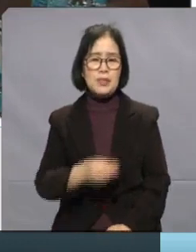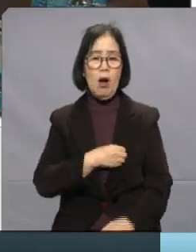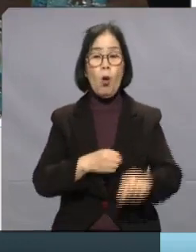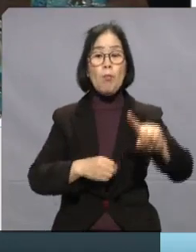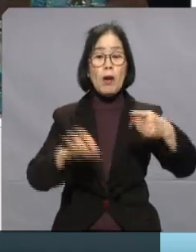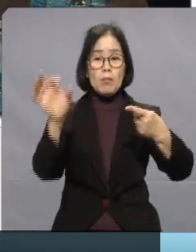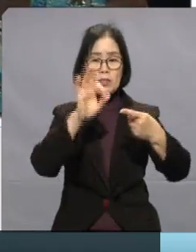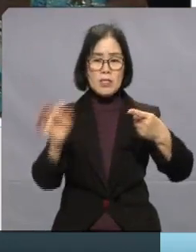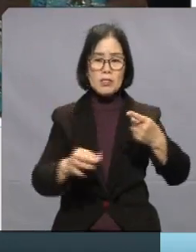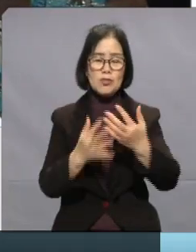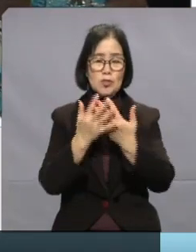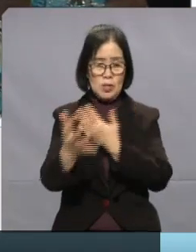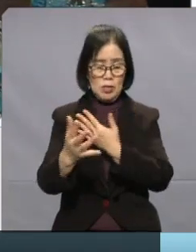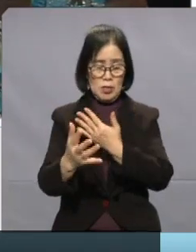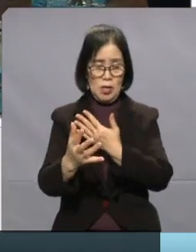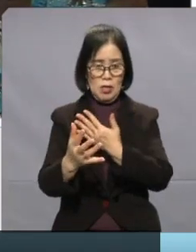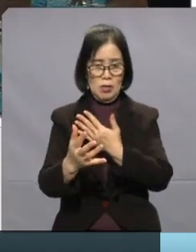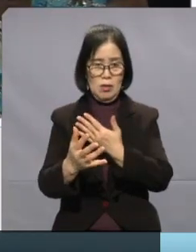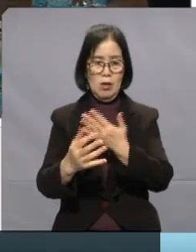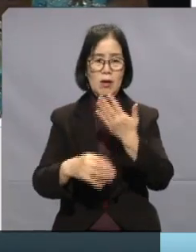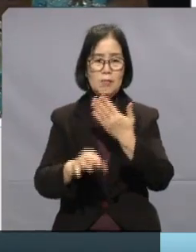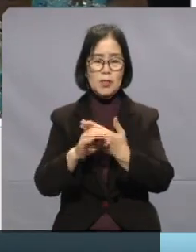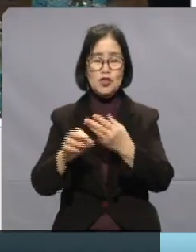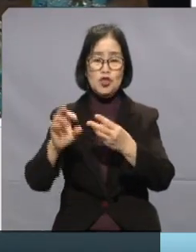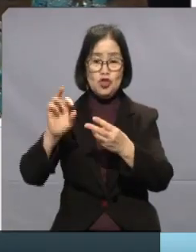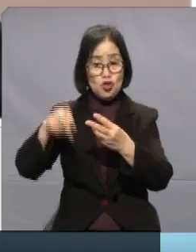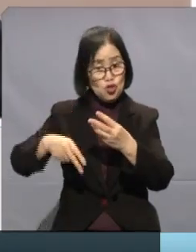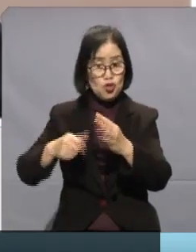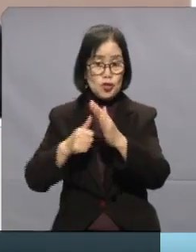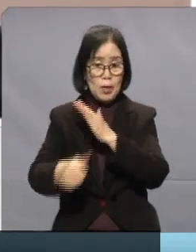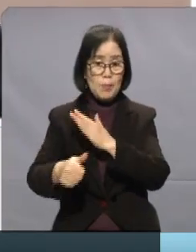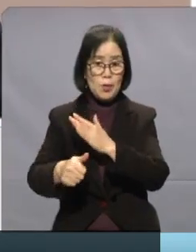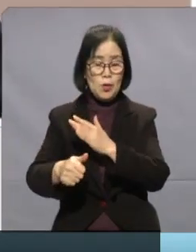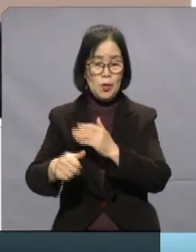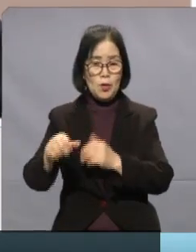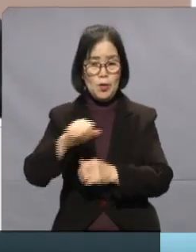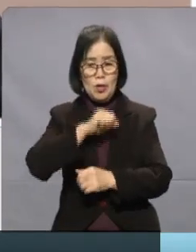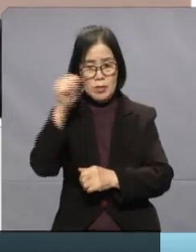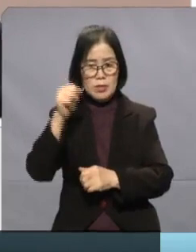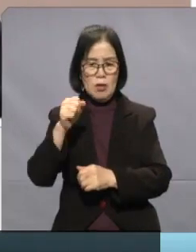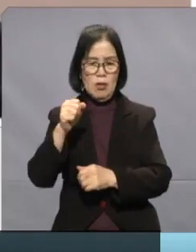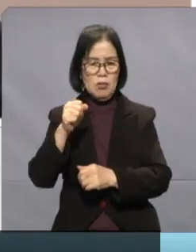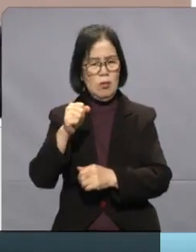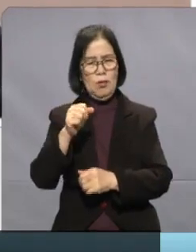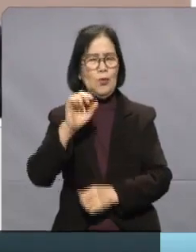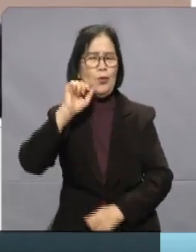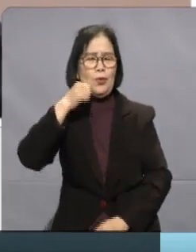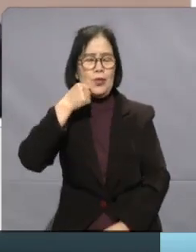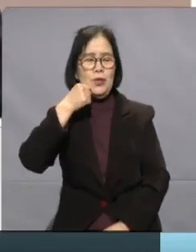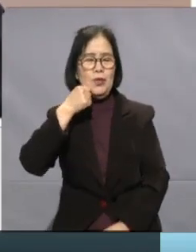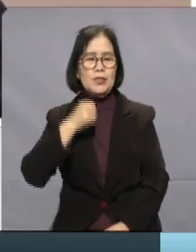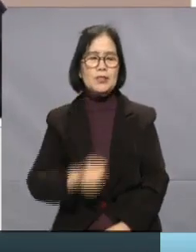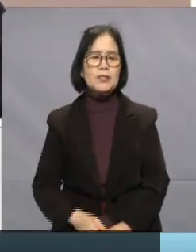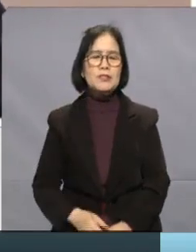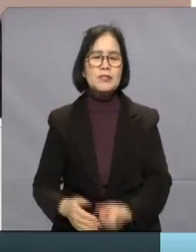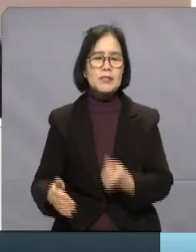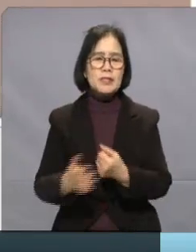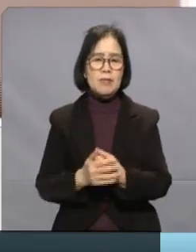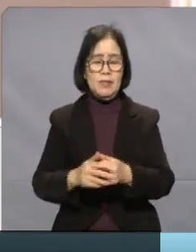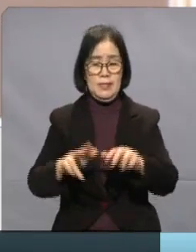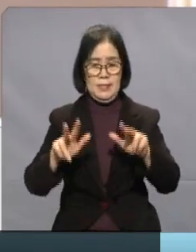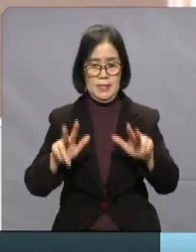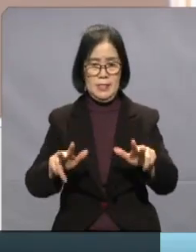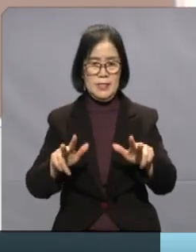100%로 전당대회를 치른다 그러면 유승민 전 의원의 당대표가 될 가능성은 제로의 수렴한다 이렇게 볼 수 있을 것 같습니다 그래서 오히려 저는